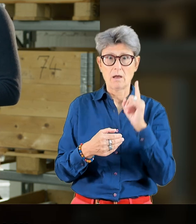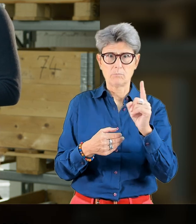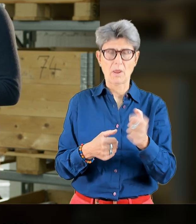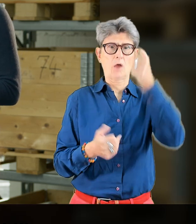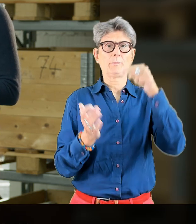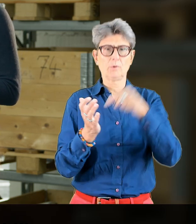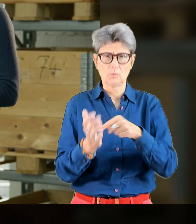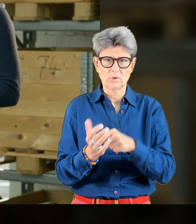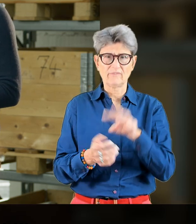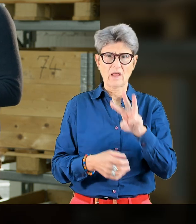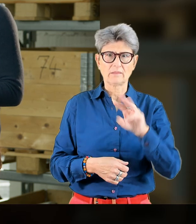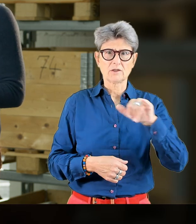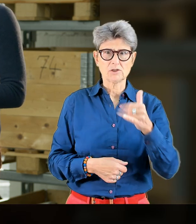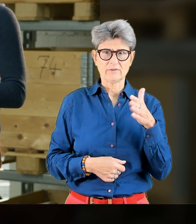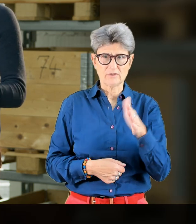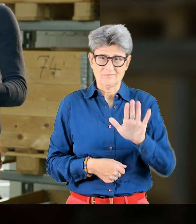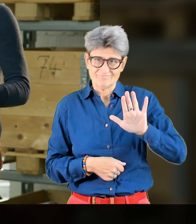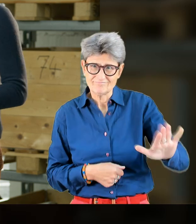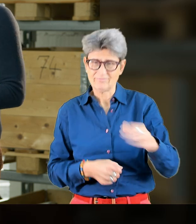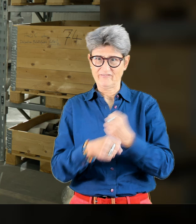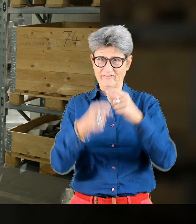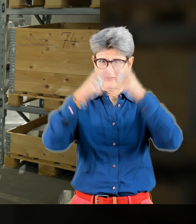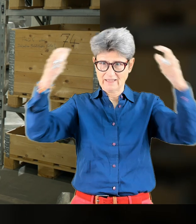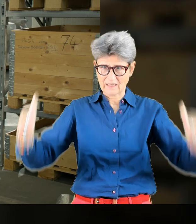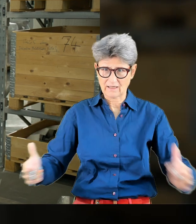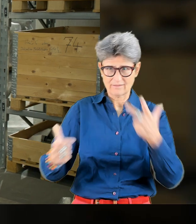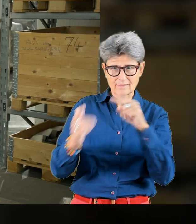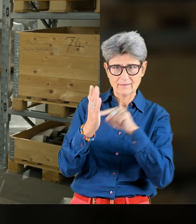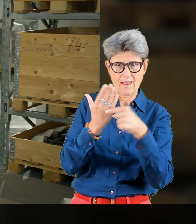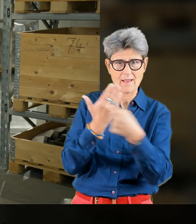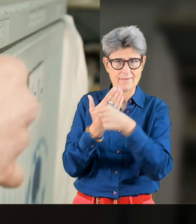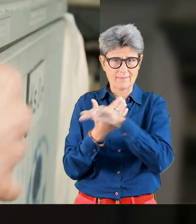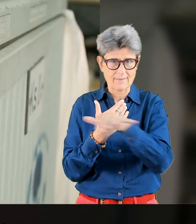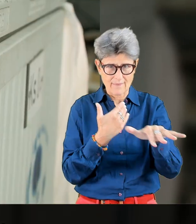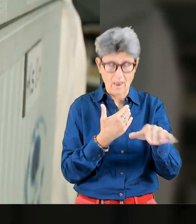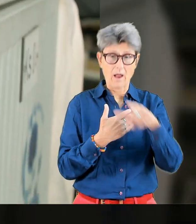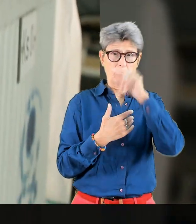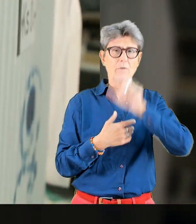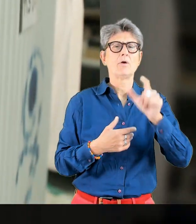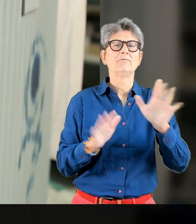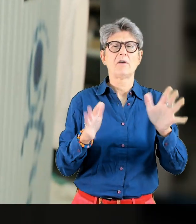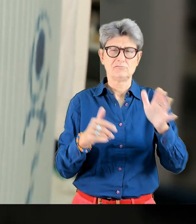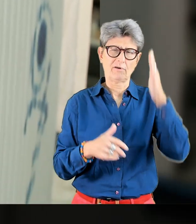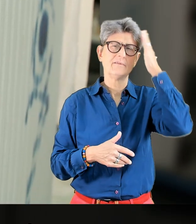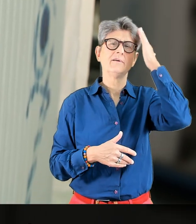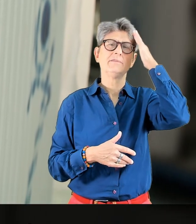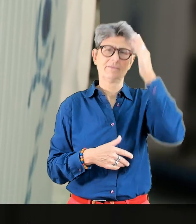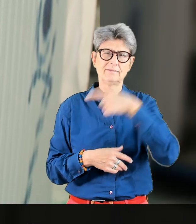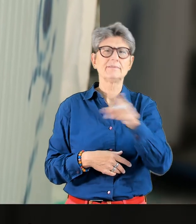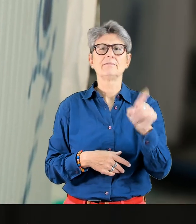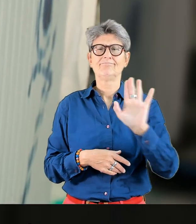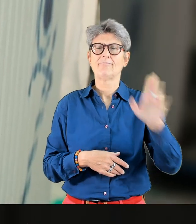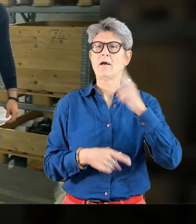ein Stadtmobiliar der zweiten Hälfte des 20. Jahrhunderts ist, sondern vor allem natürlich, weil es drei Werke von Walter